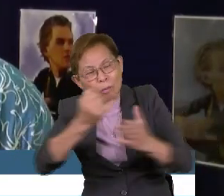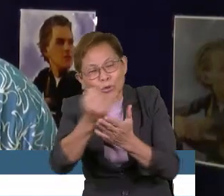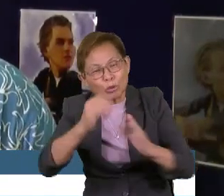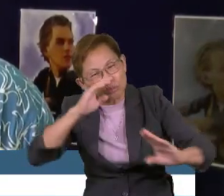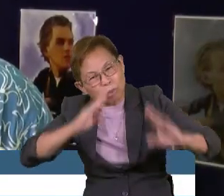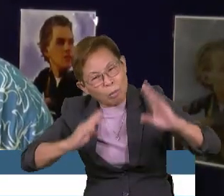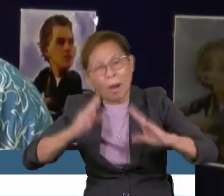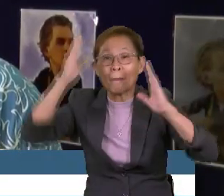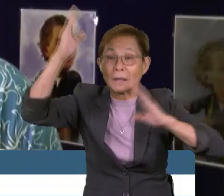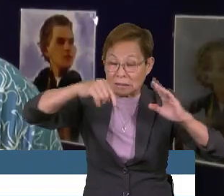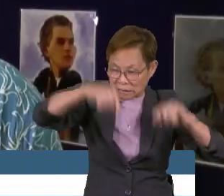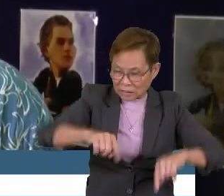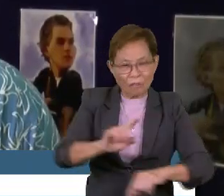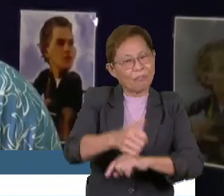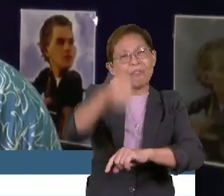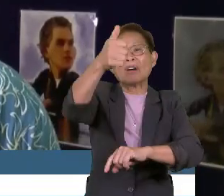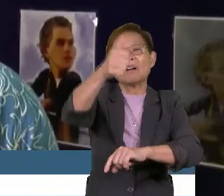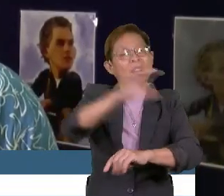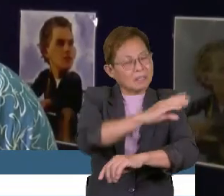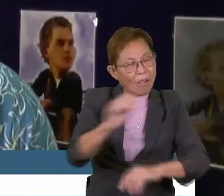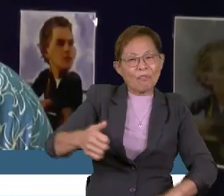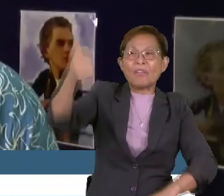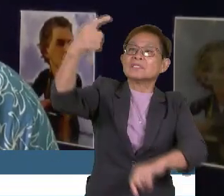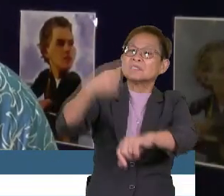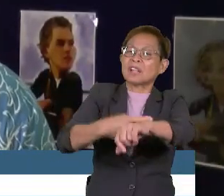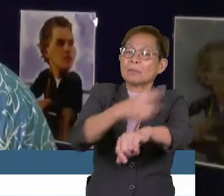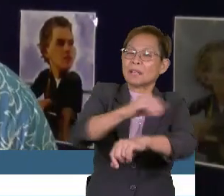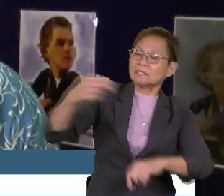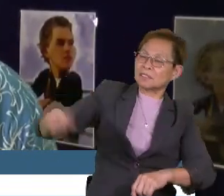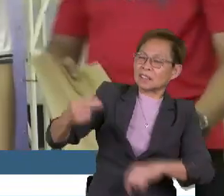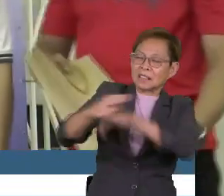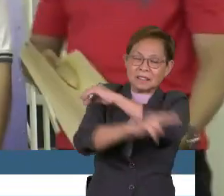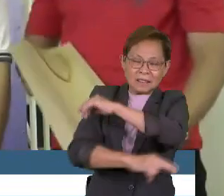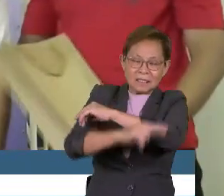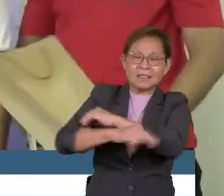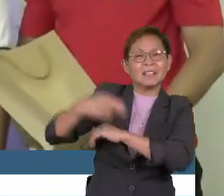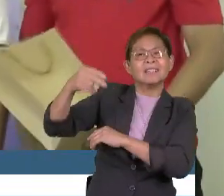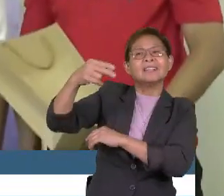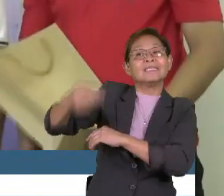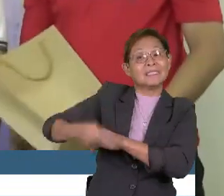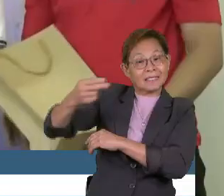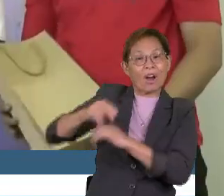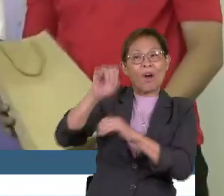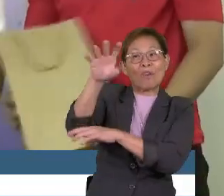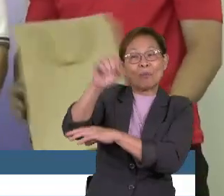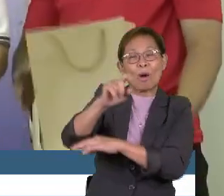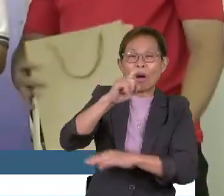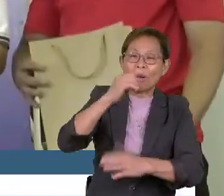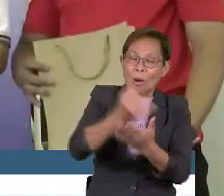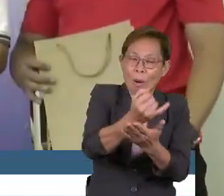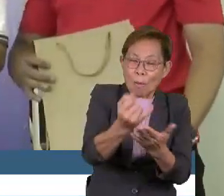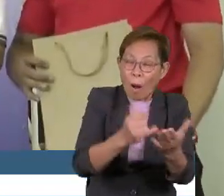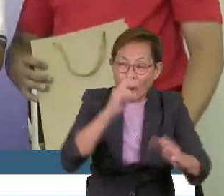karikatur Malaysia. Ini adalah yang pertama dan memang julung-julung kali dan bersejarah di negeri yang bersejarah. Festival Karikatur